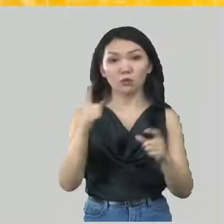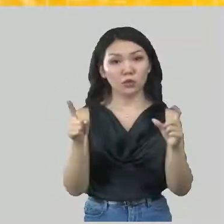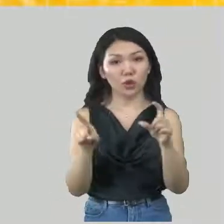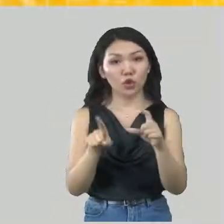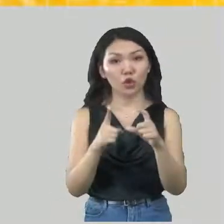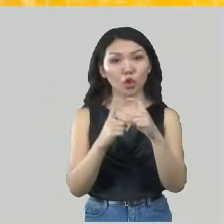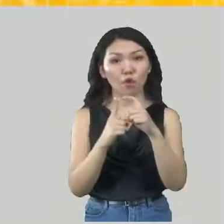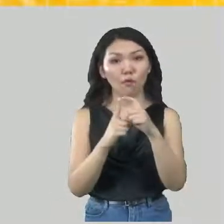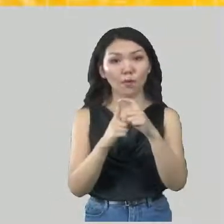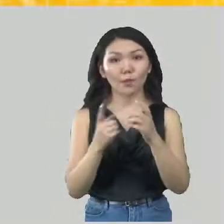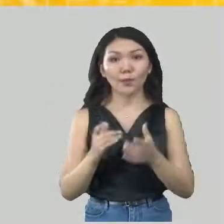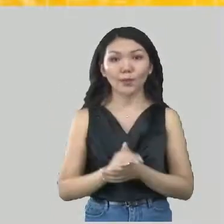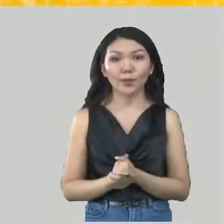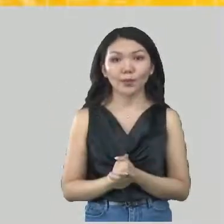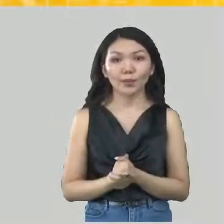словом?